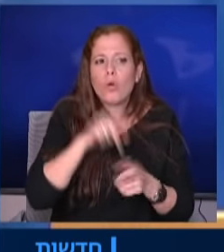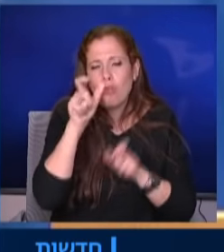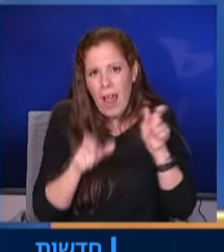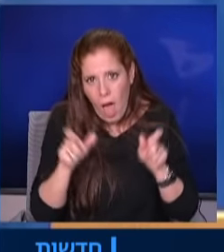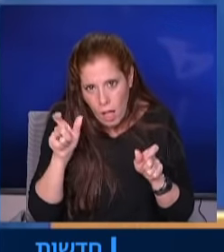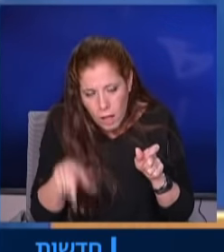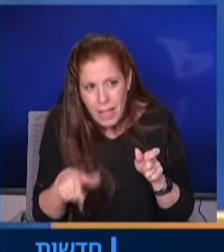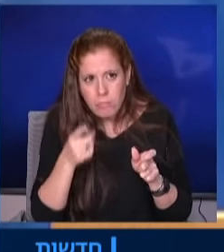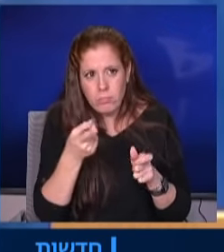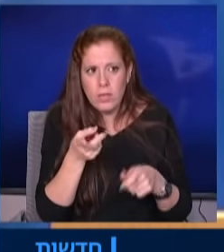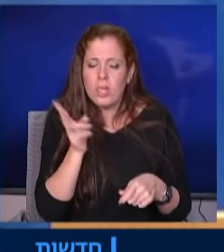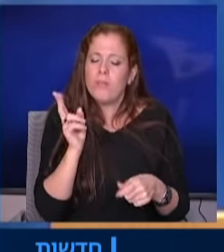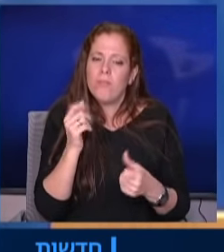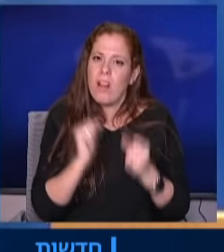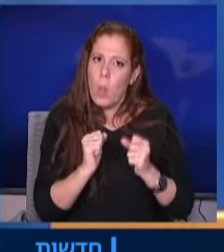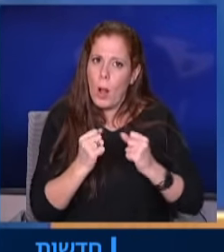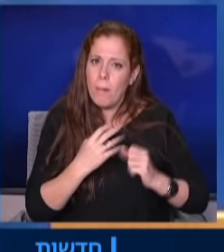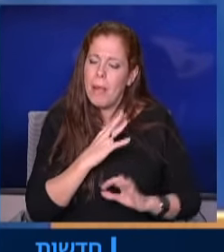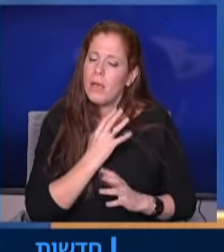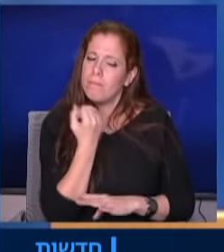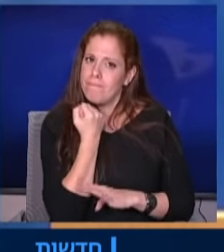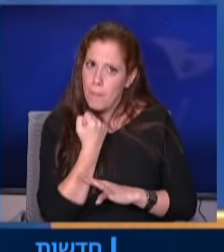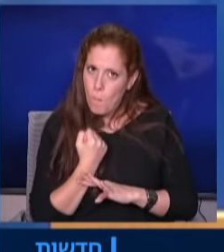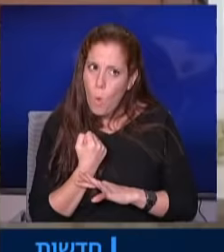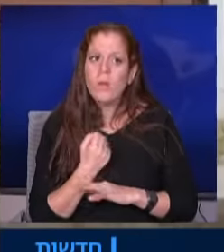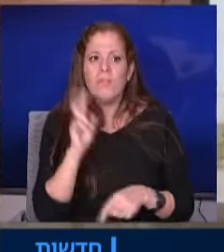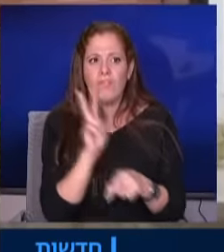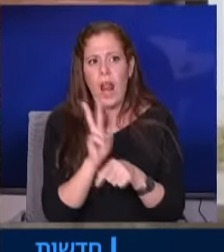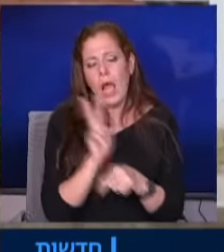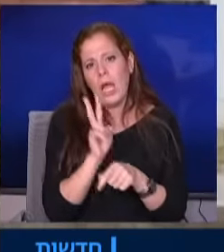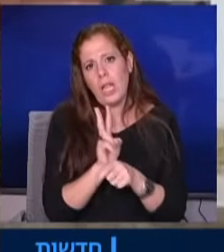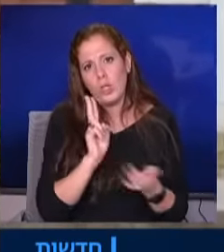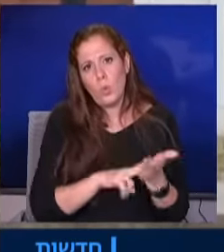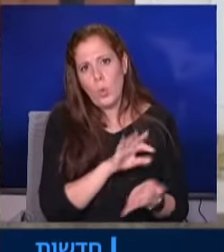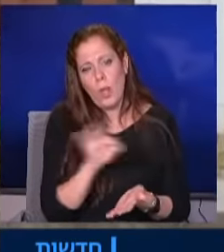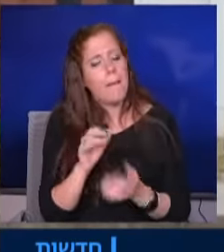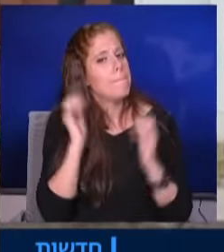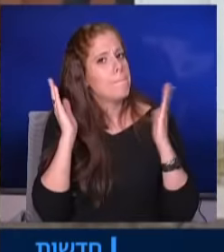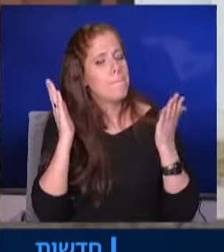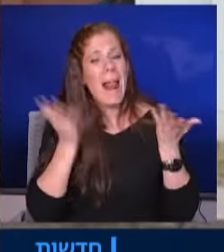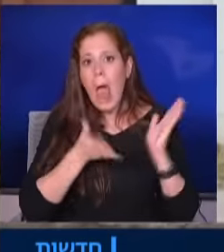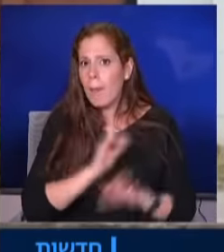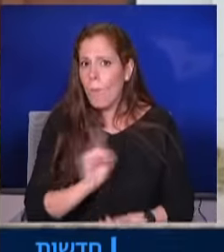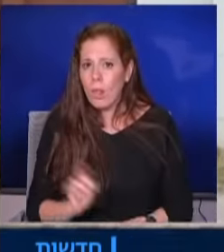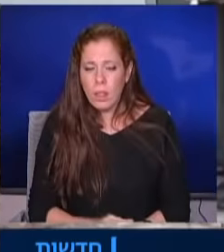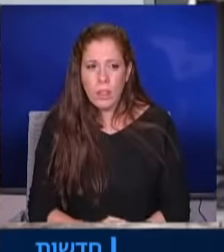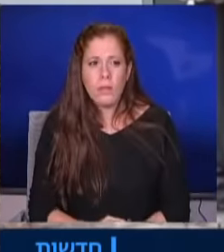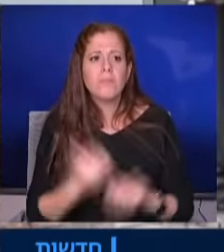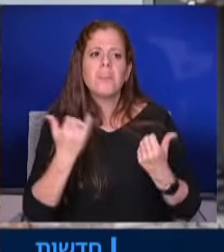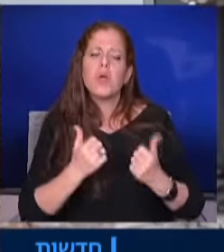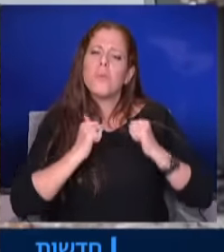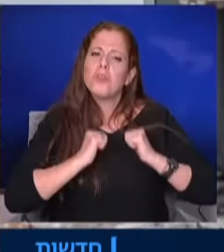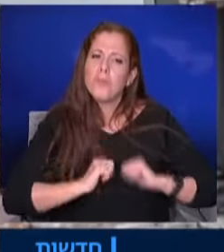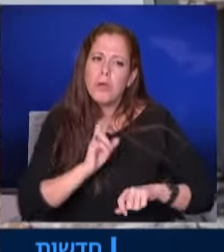which is to show restraint and protect people's rights to demonstrate peacefully. היום נשמר השקט היחסי ברחובות הערים